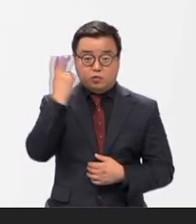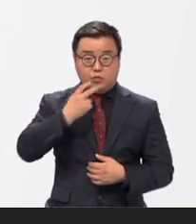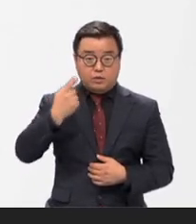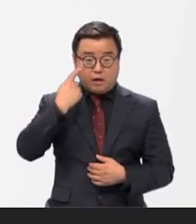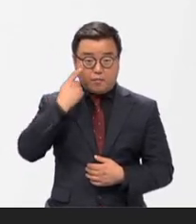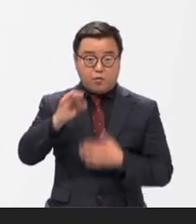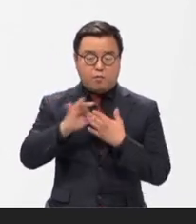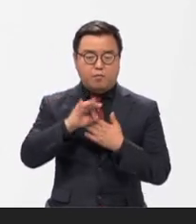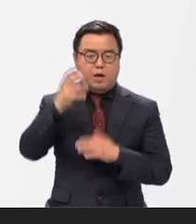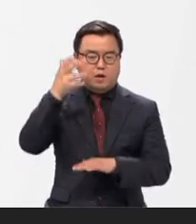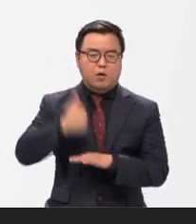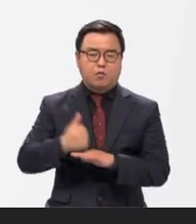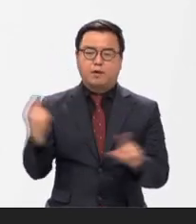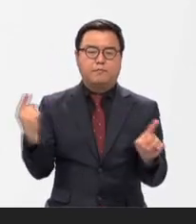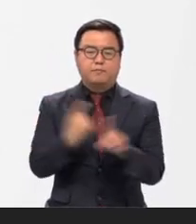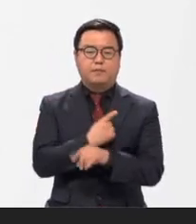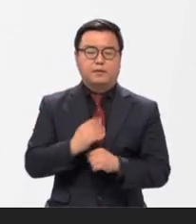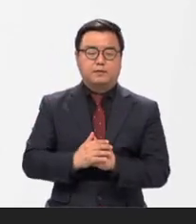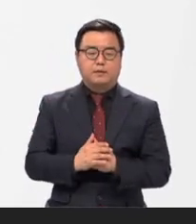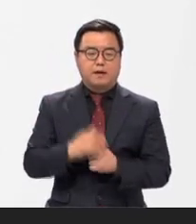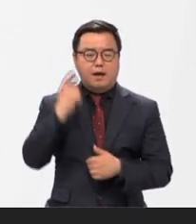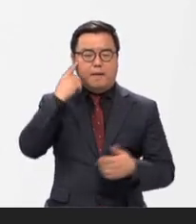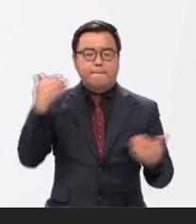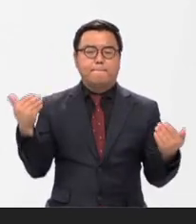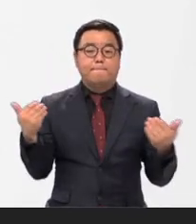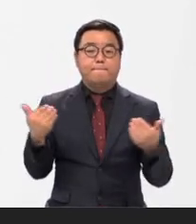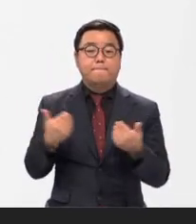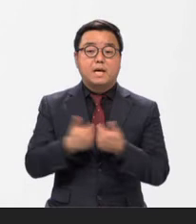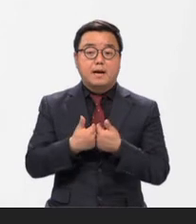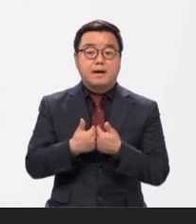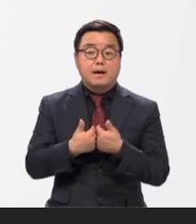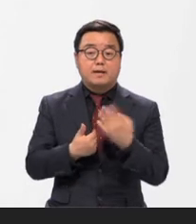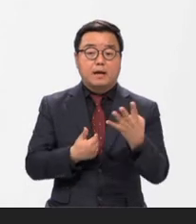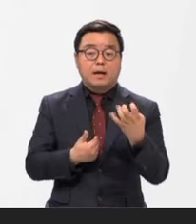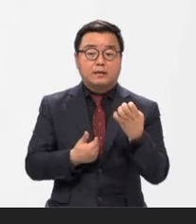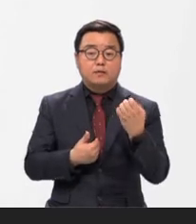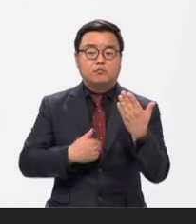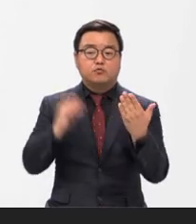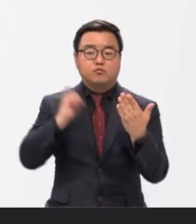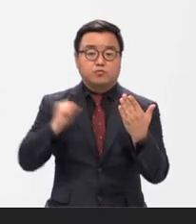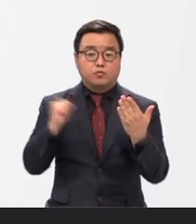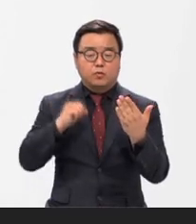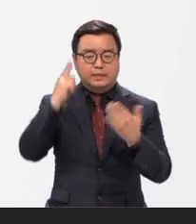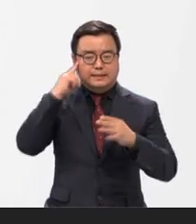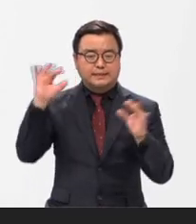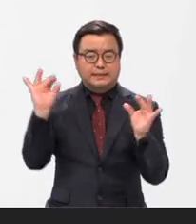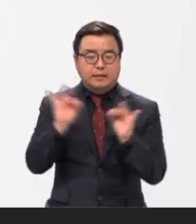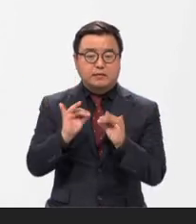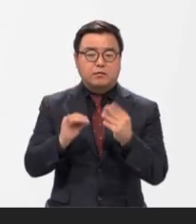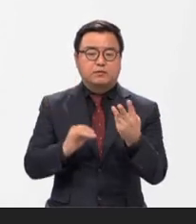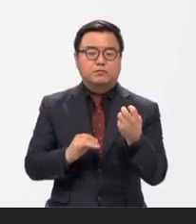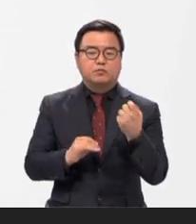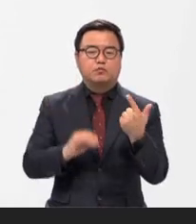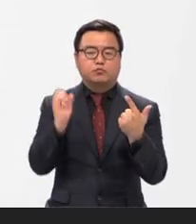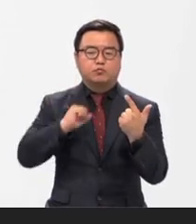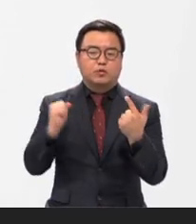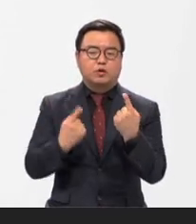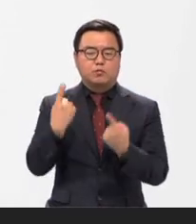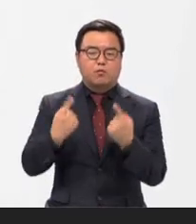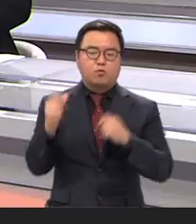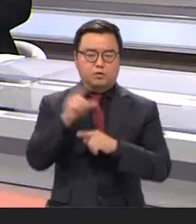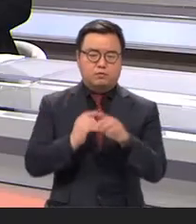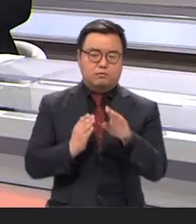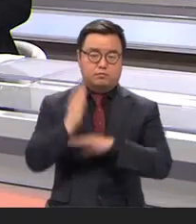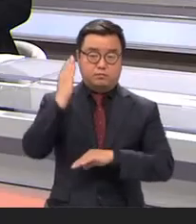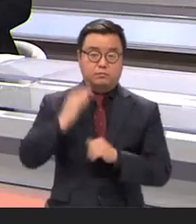결과가 뒤집혔습니다. 국정화 반대가 49%로 찬성 36%를 크게 앞질렀습니다. 네,